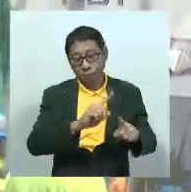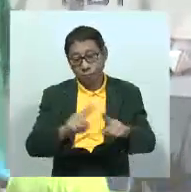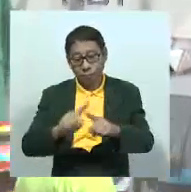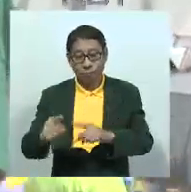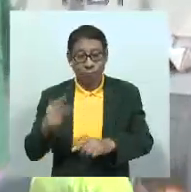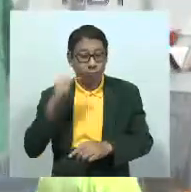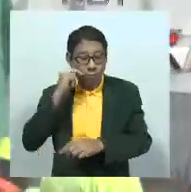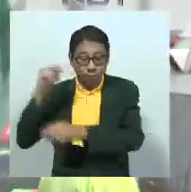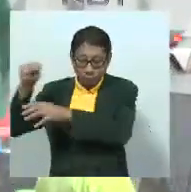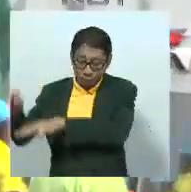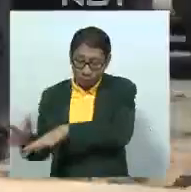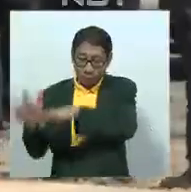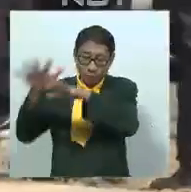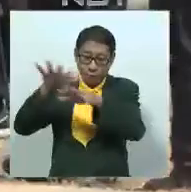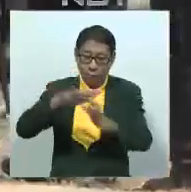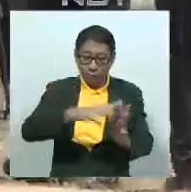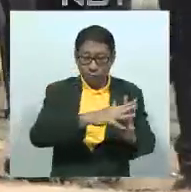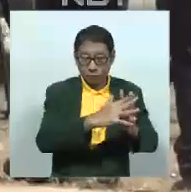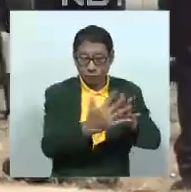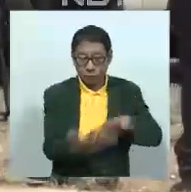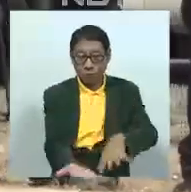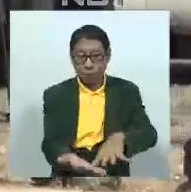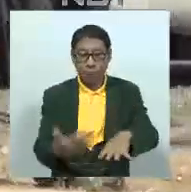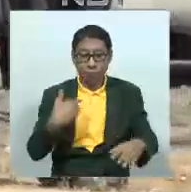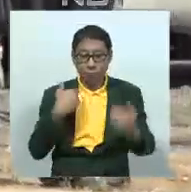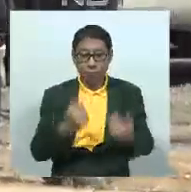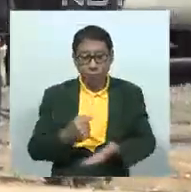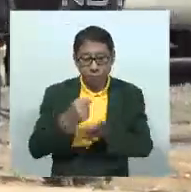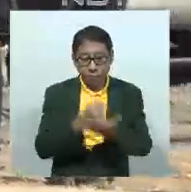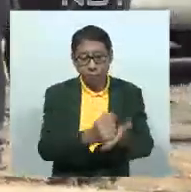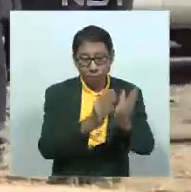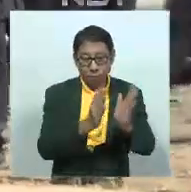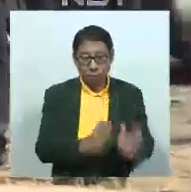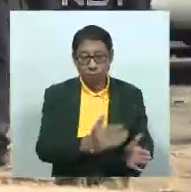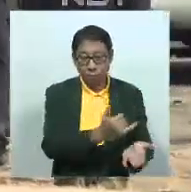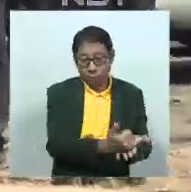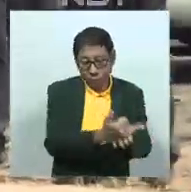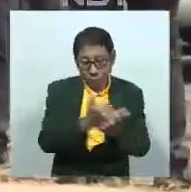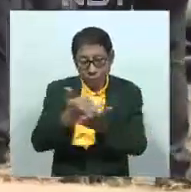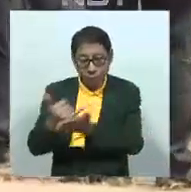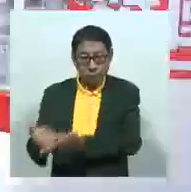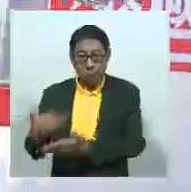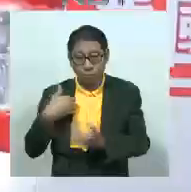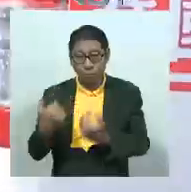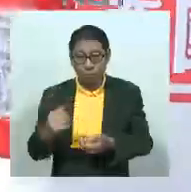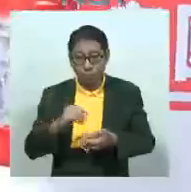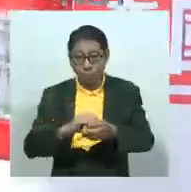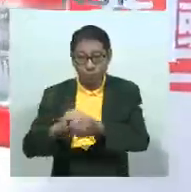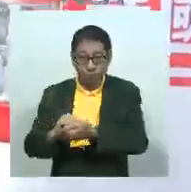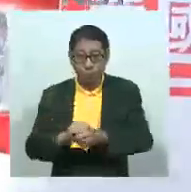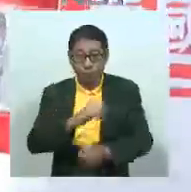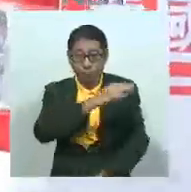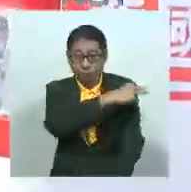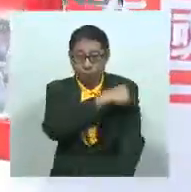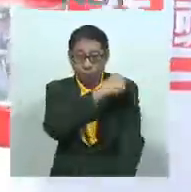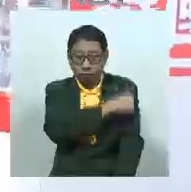นน้ำซัดมากองนะครับจะมีการช่วยเหลือคนมาแล้วก็เชื่อมโยงในสถานีทางการแพทย์หรือสาธาร